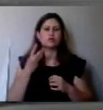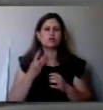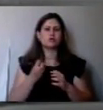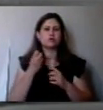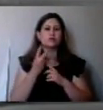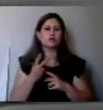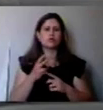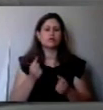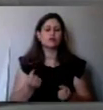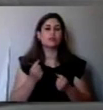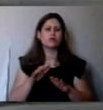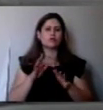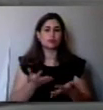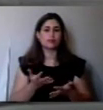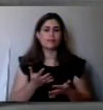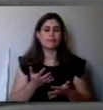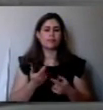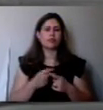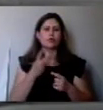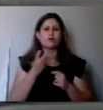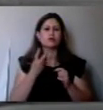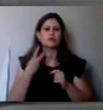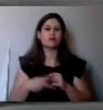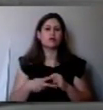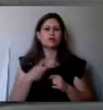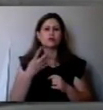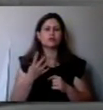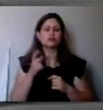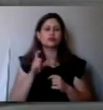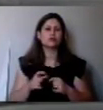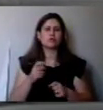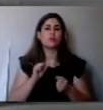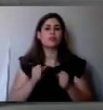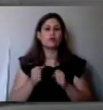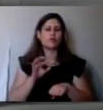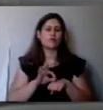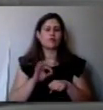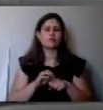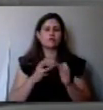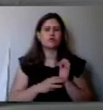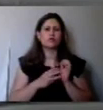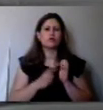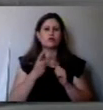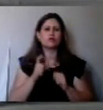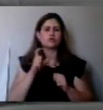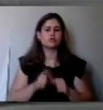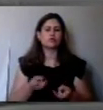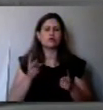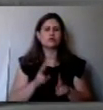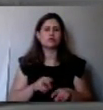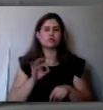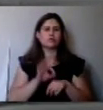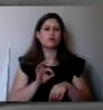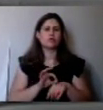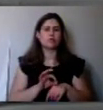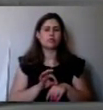312 підтверджених випадків. 224 людини побороли хворобу, 81 особа залишається